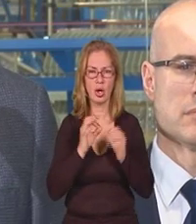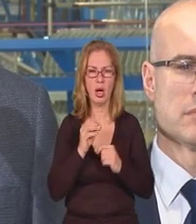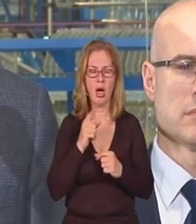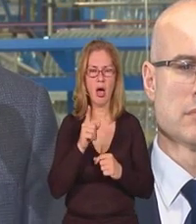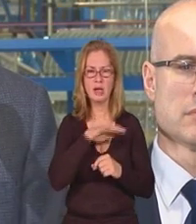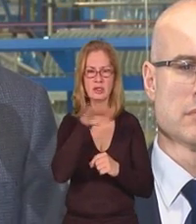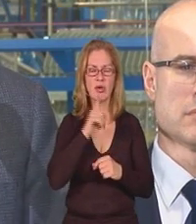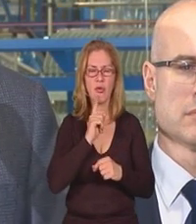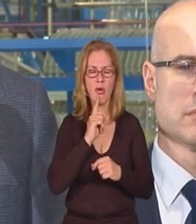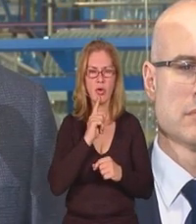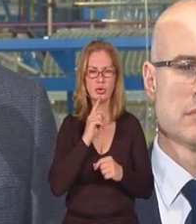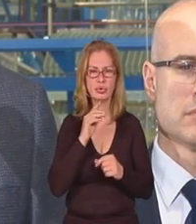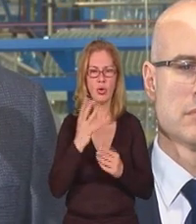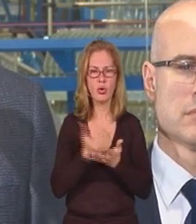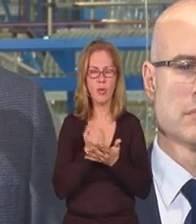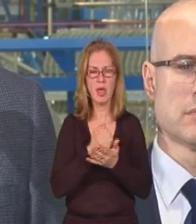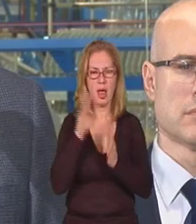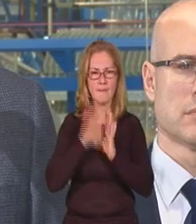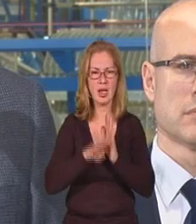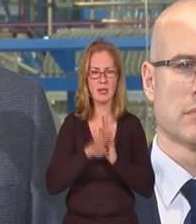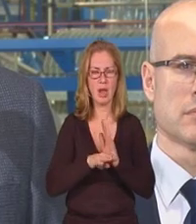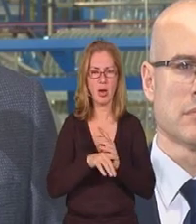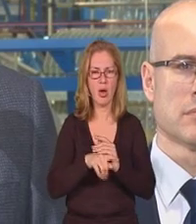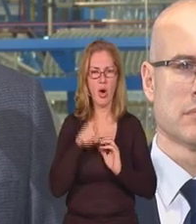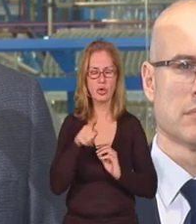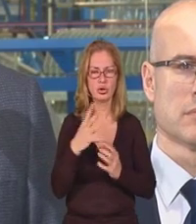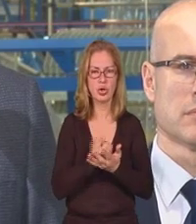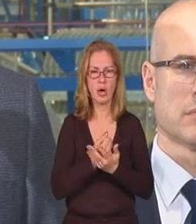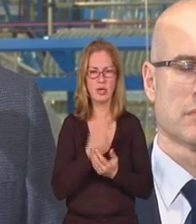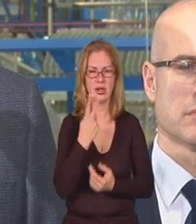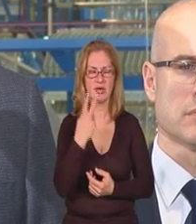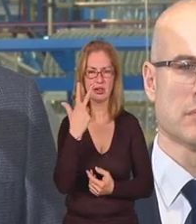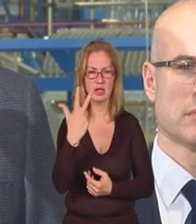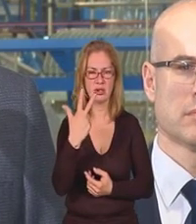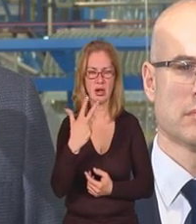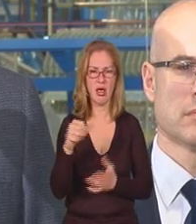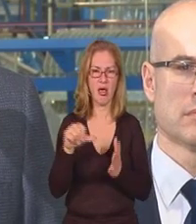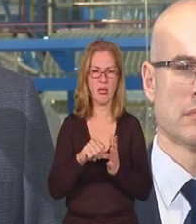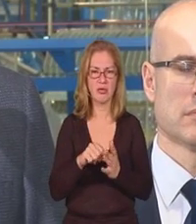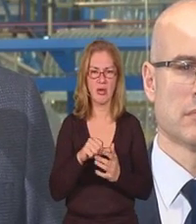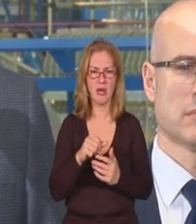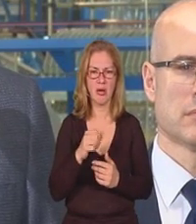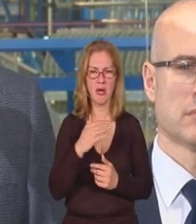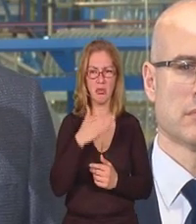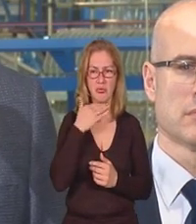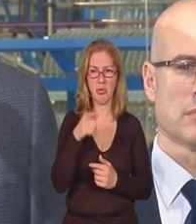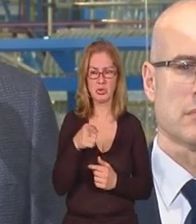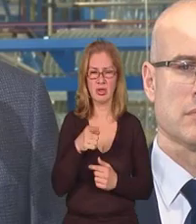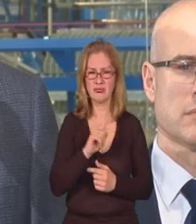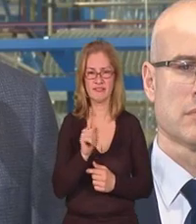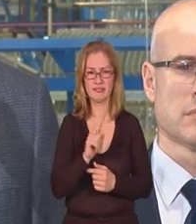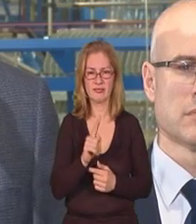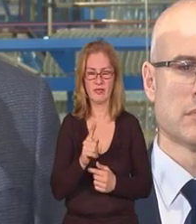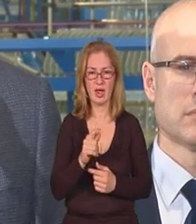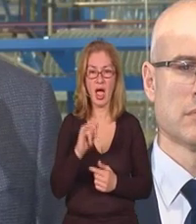Dakle, svi oni koji su primali taj minimalac i on će sada iznositi gotovo 23.000. Što da li je dovoljno? Pa